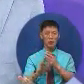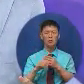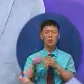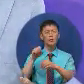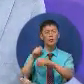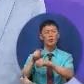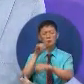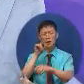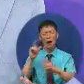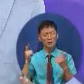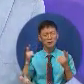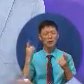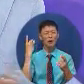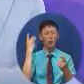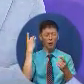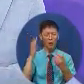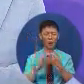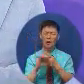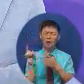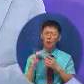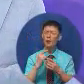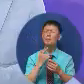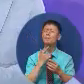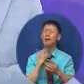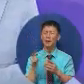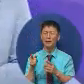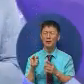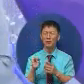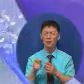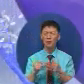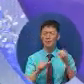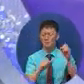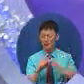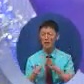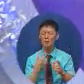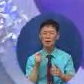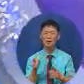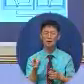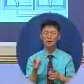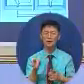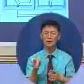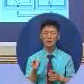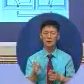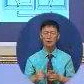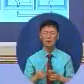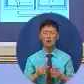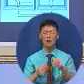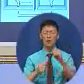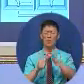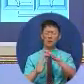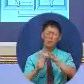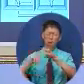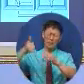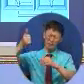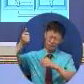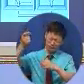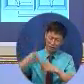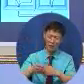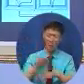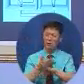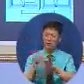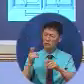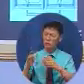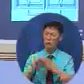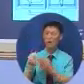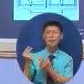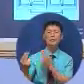성향이 있는 사람이 있는 게 아니고 어디선가 경험을 한 거죠. 실패를 경험한 거예요. 실패를 너무 많이 경험하고 다른